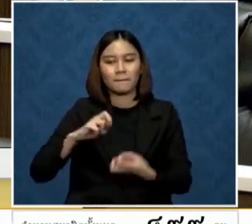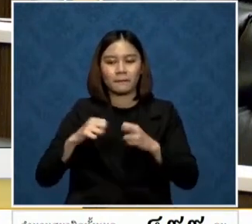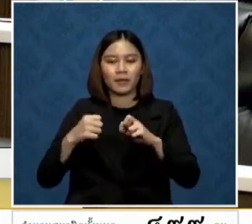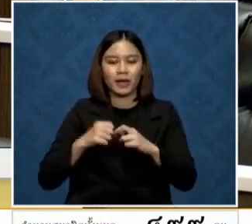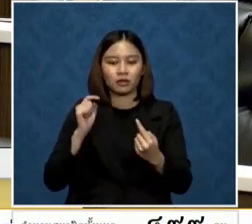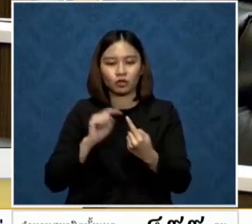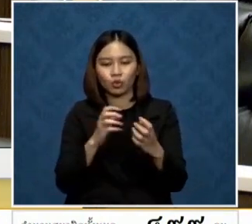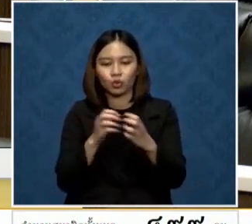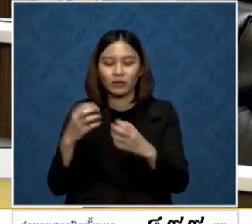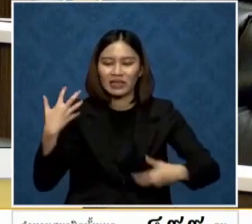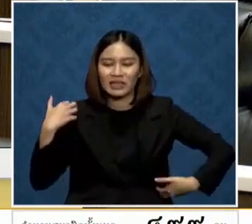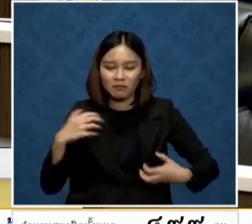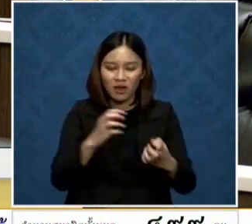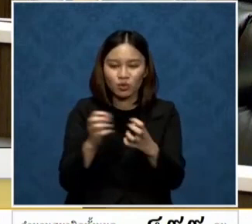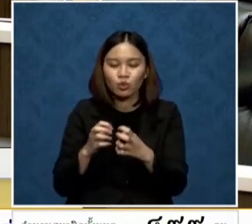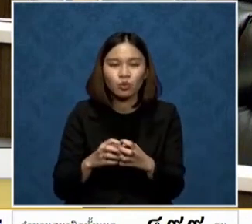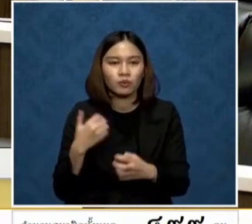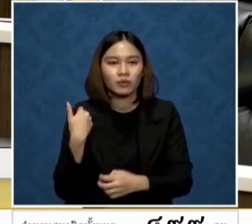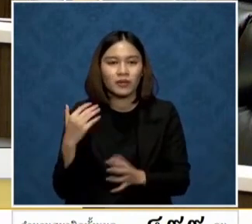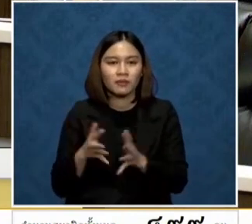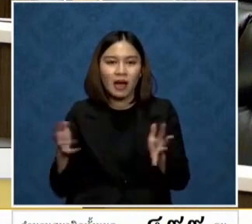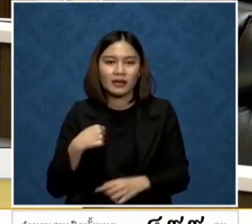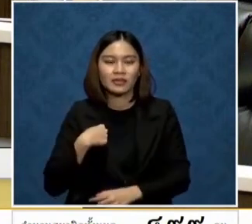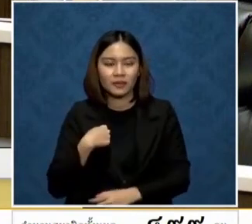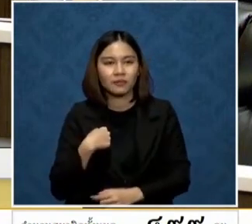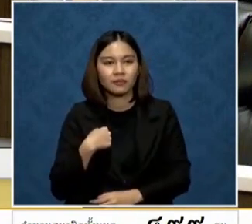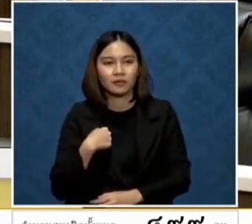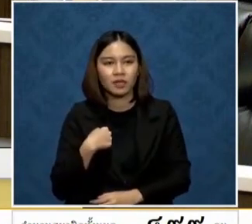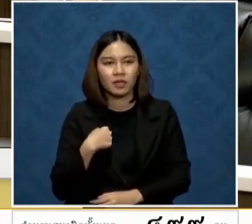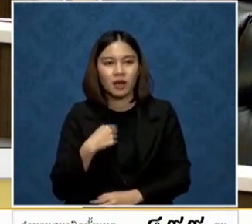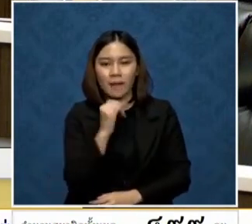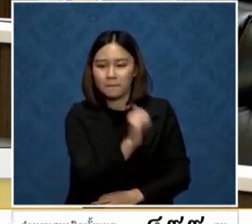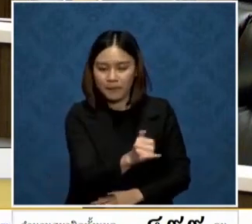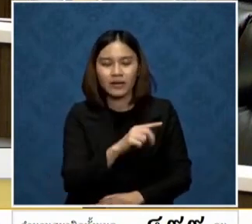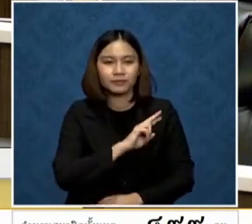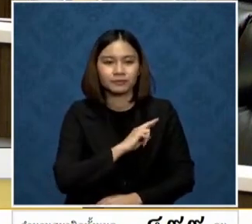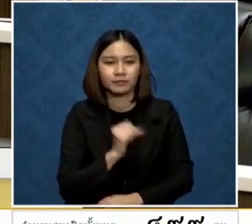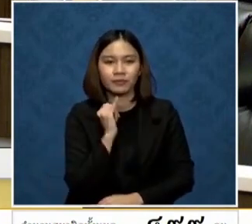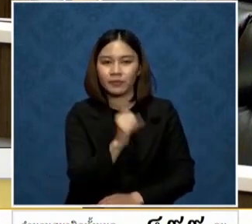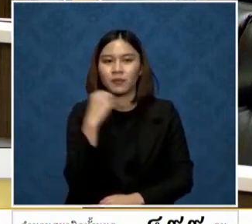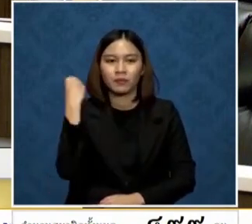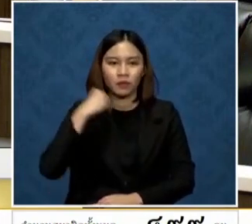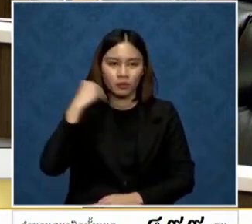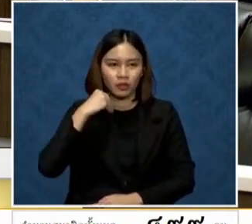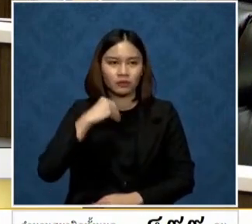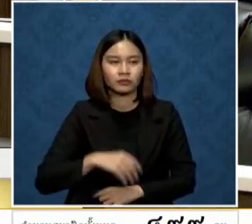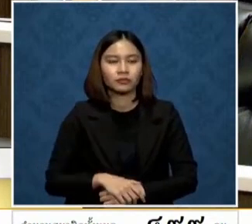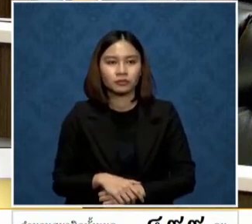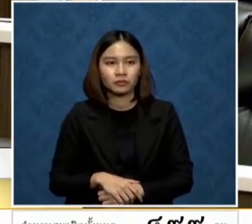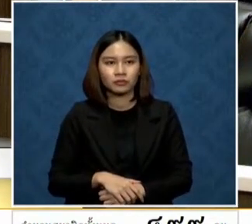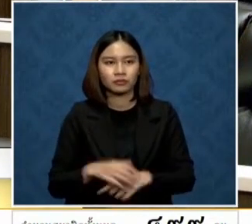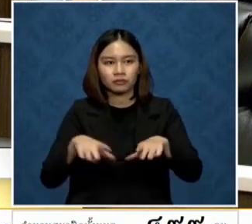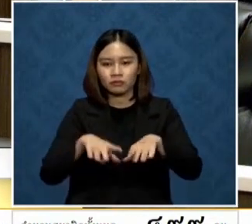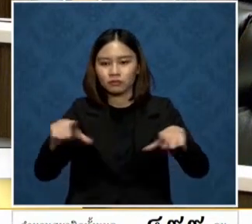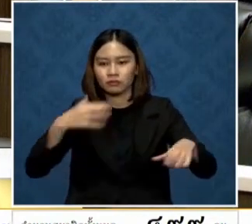บุกลุกพื้นที่โดยลิงเยอะมากค่ะแล้วดยดิฉันเองนะคะดิฉันเป็นคนที่ไปในที่นั้นเองด้วยตัวเองมาหลายครั้งมากแล้วพื้นที่